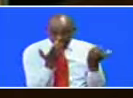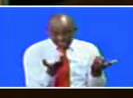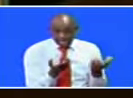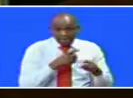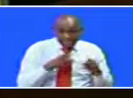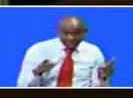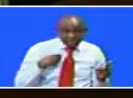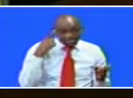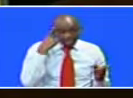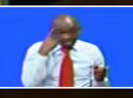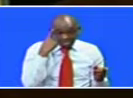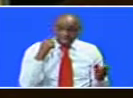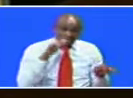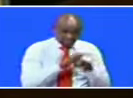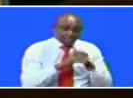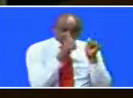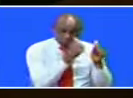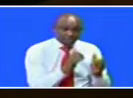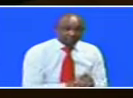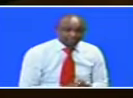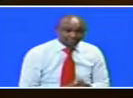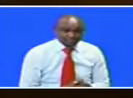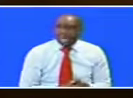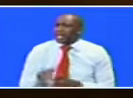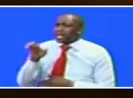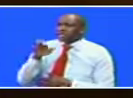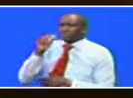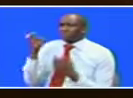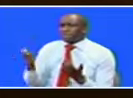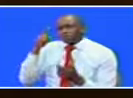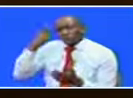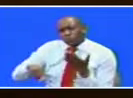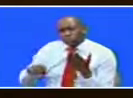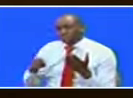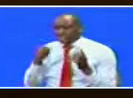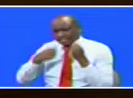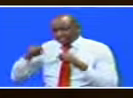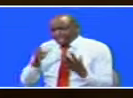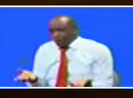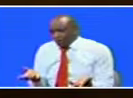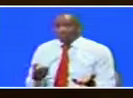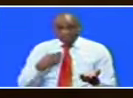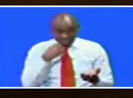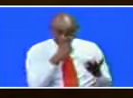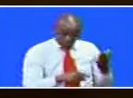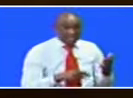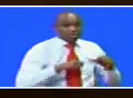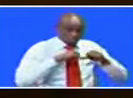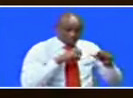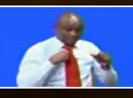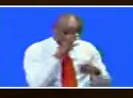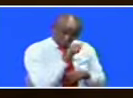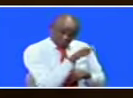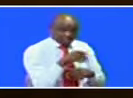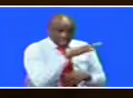nafikiria ilifanya vizuri. Katika eneo ambalo unatoka limeweza kukamilisha shughuli yote? Yeah, ndio wanaendelea. Nimetoka hapa